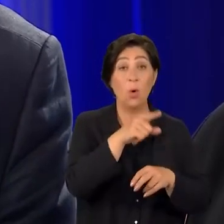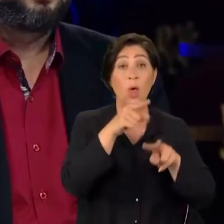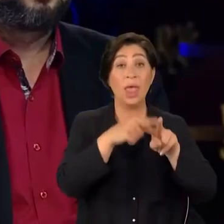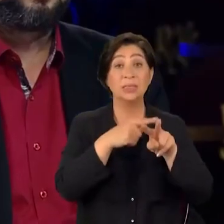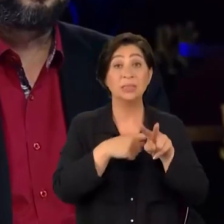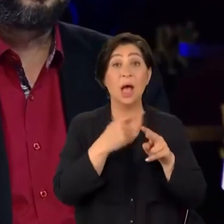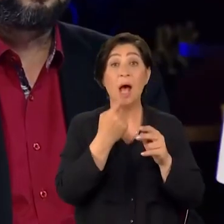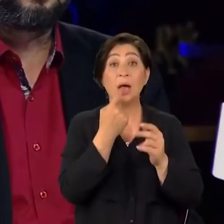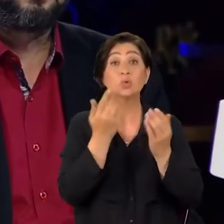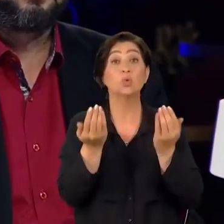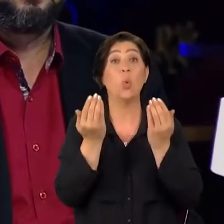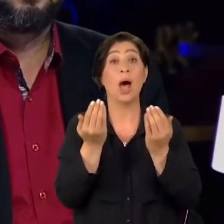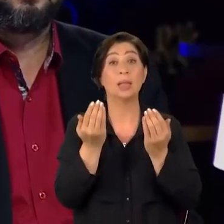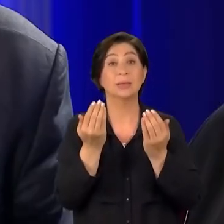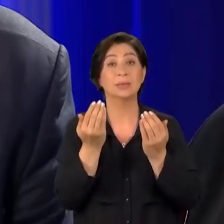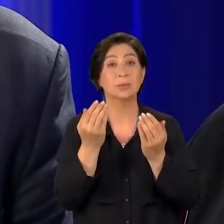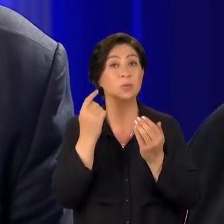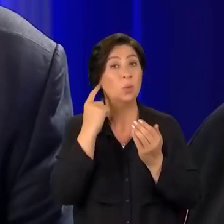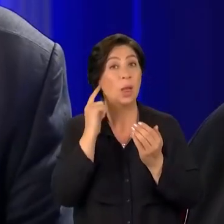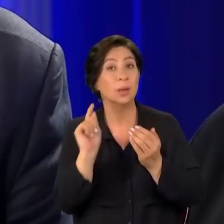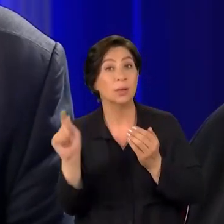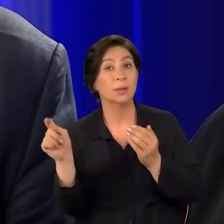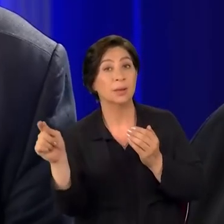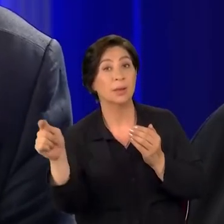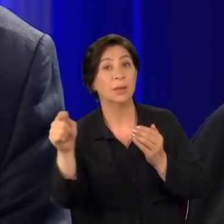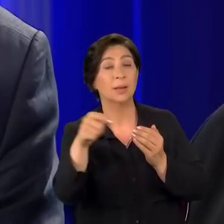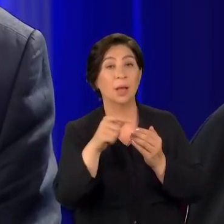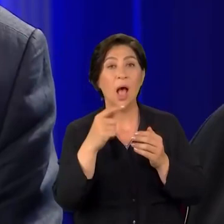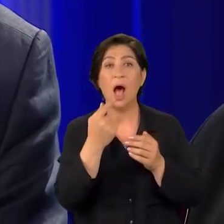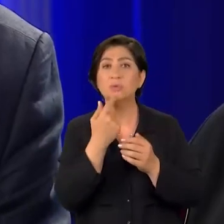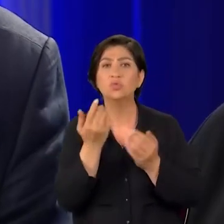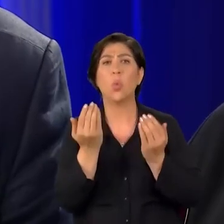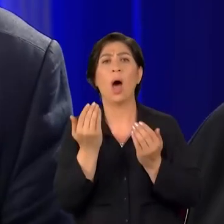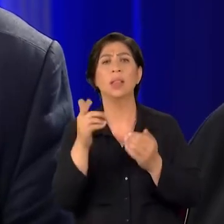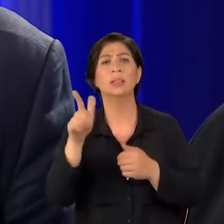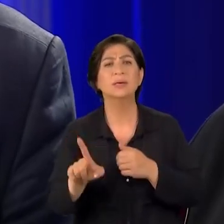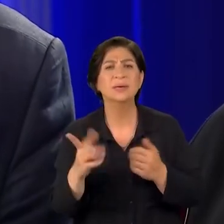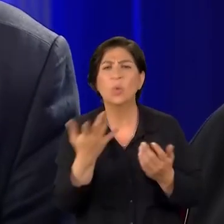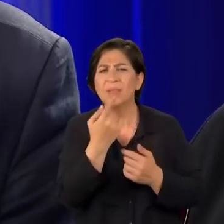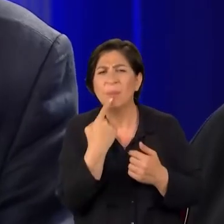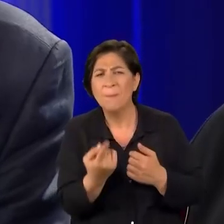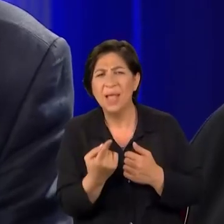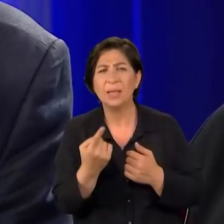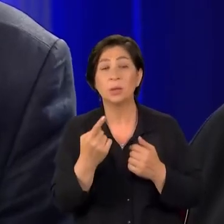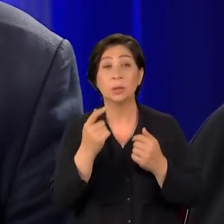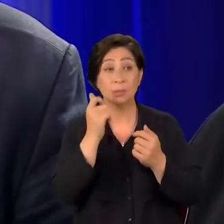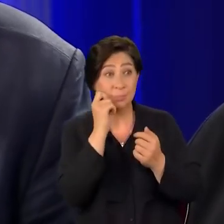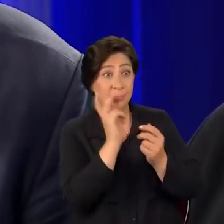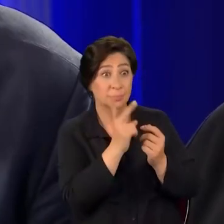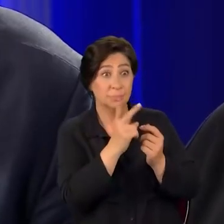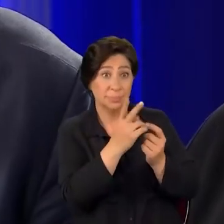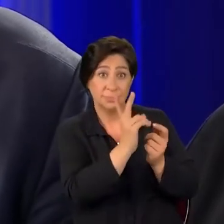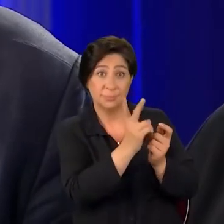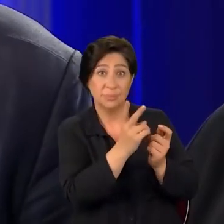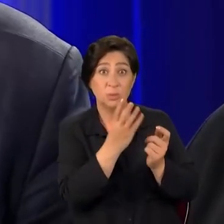o Yasin ağzı dualı biçiminde kulaktan kulağa gitti. Ağzı dualı. Bu ne demek ağzı dualı?